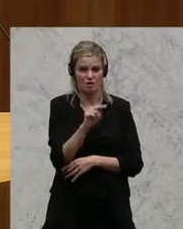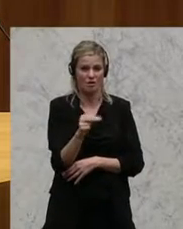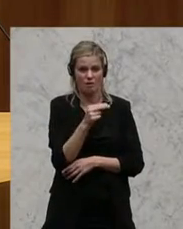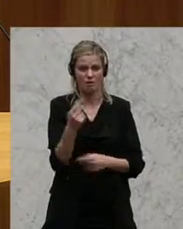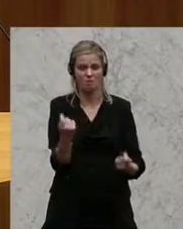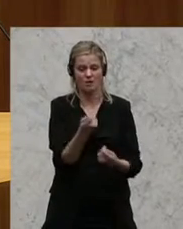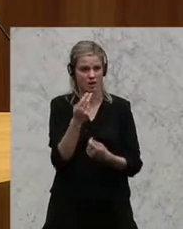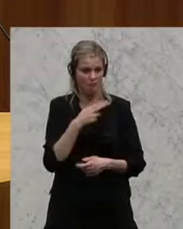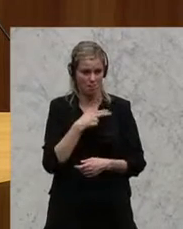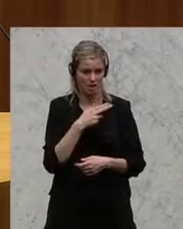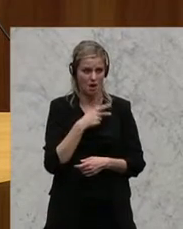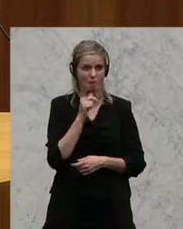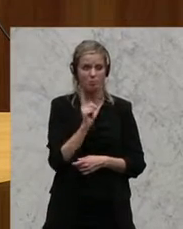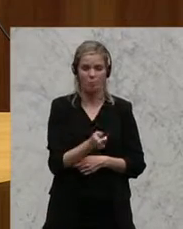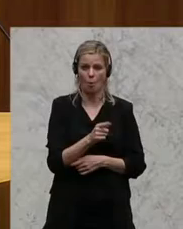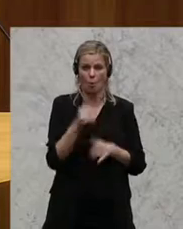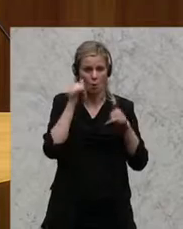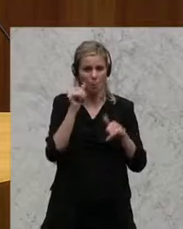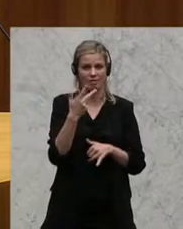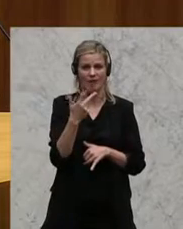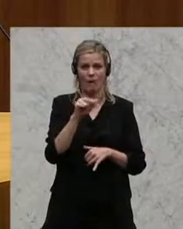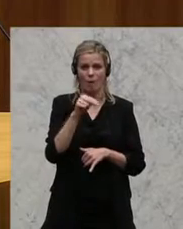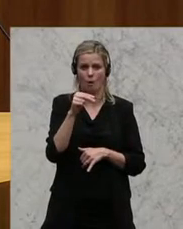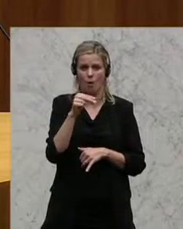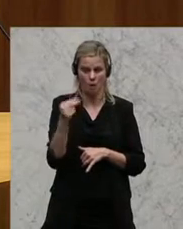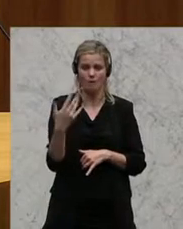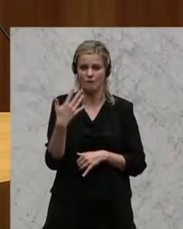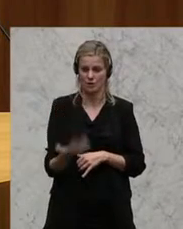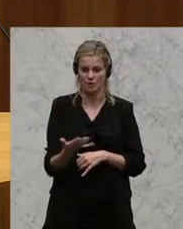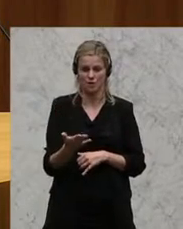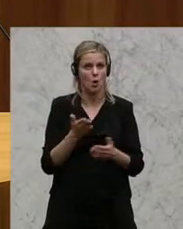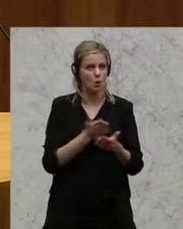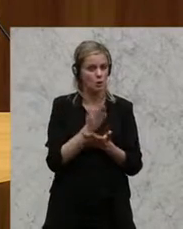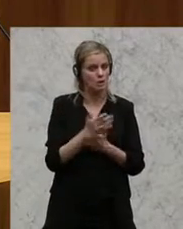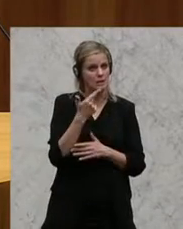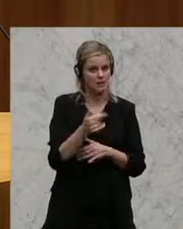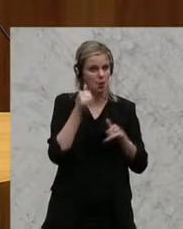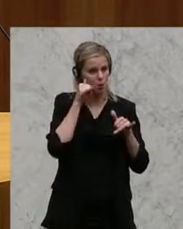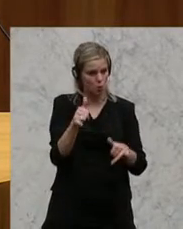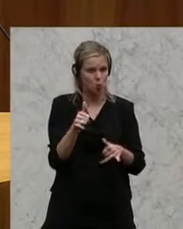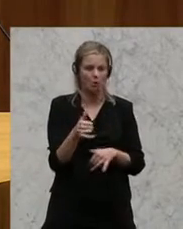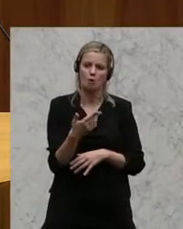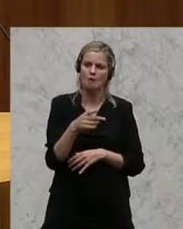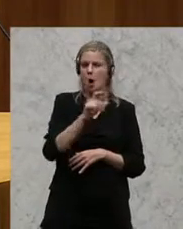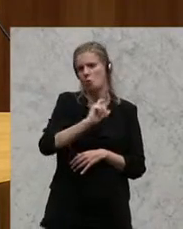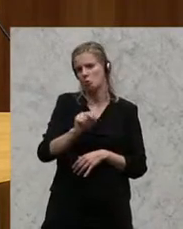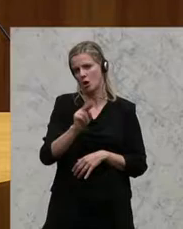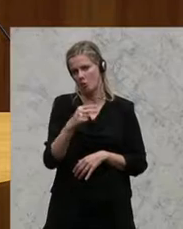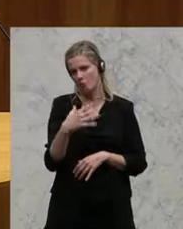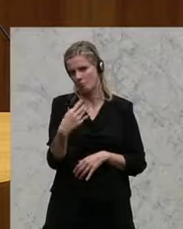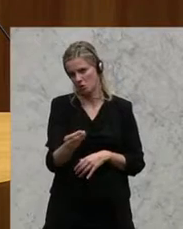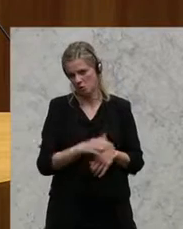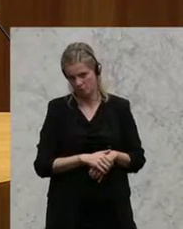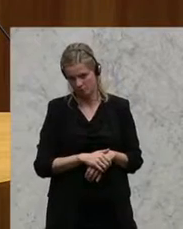Betriebsprämie und pro Kuh 3,50 Euro. Also bei durchschnittlich 20 Kühen kriegt er gute 100 Euro. Wenn er einen